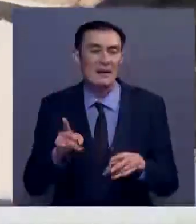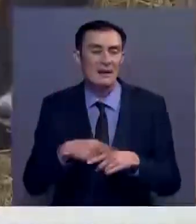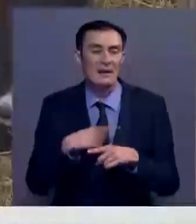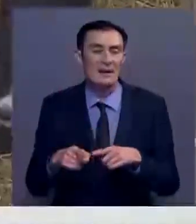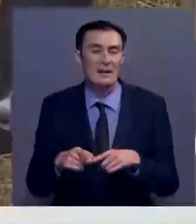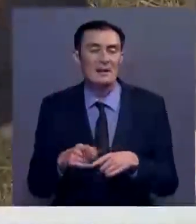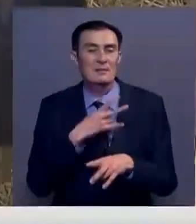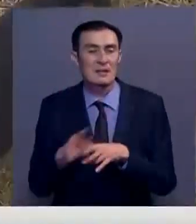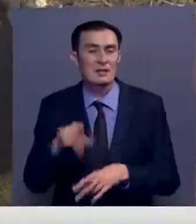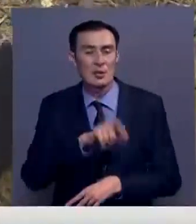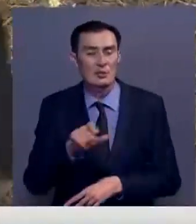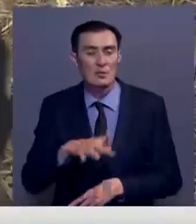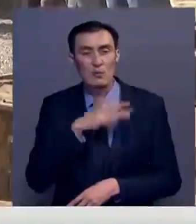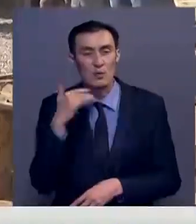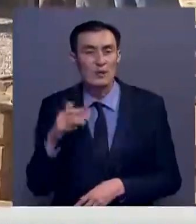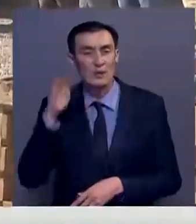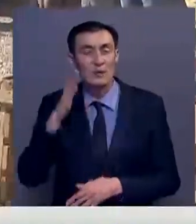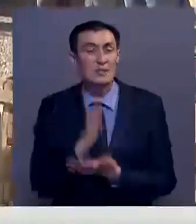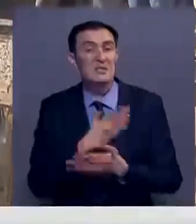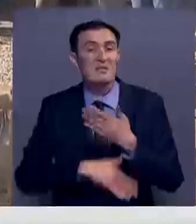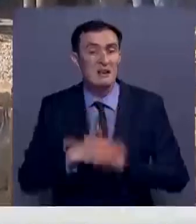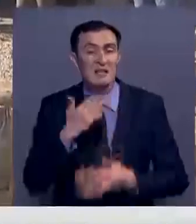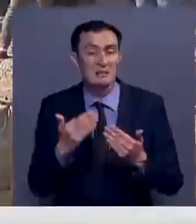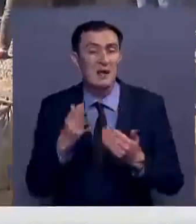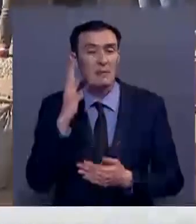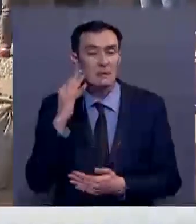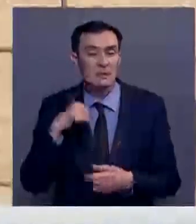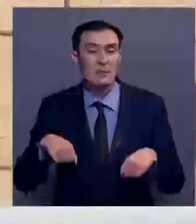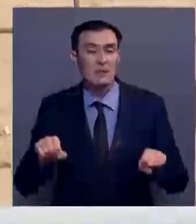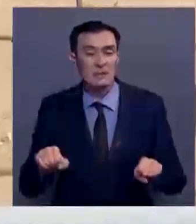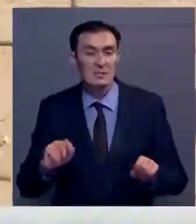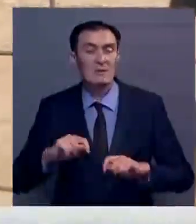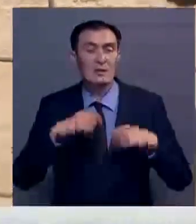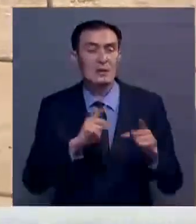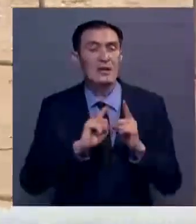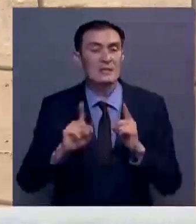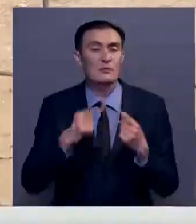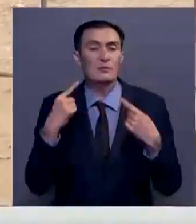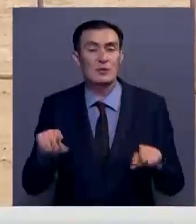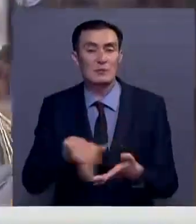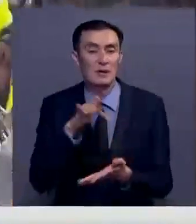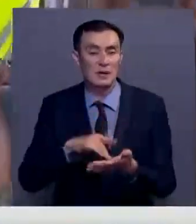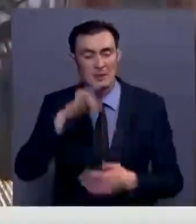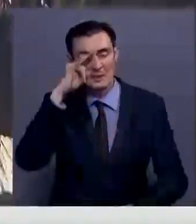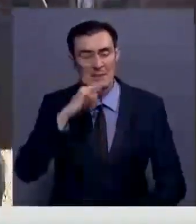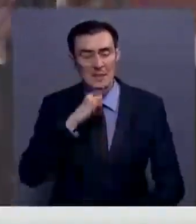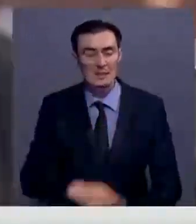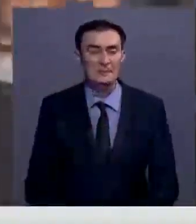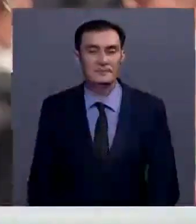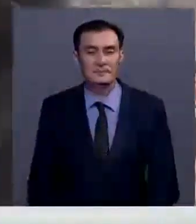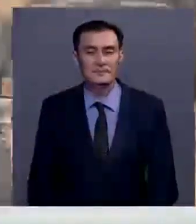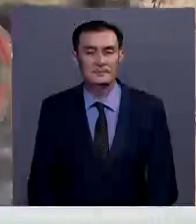людей немало среди животных и инвалидов теперь алматинские мотоциклисты передают эстафету другим городам казахстана